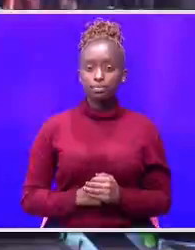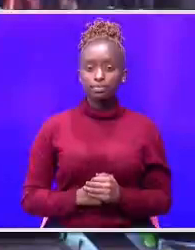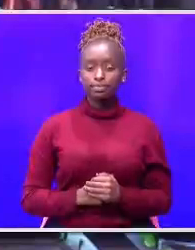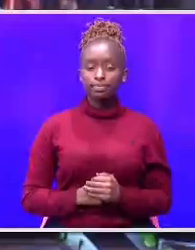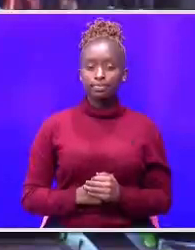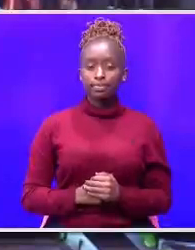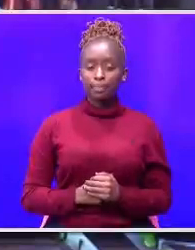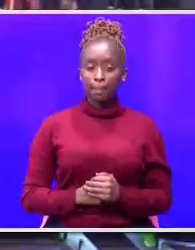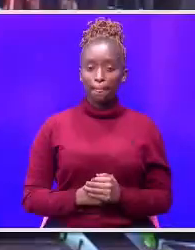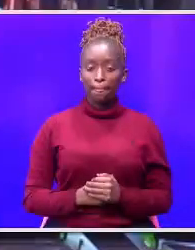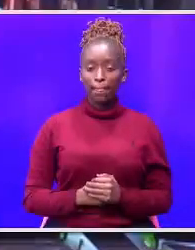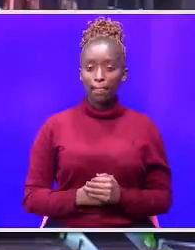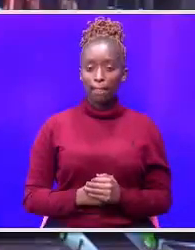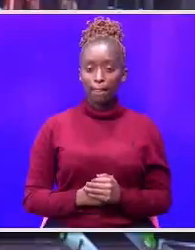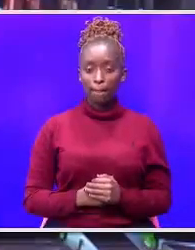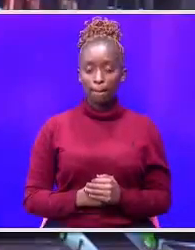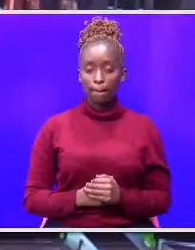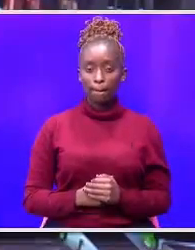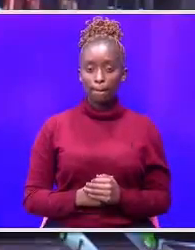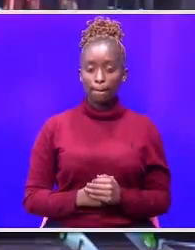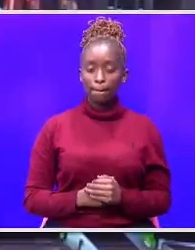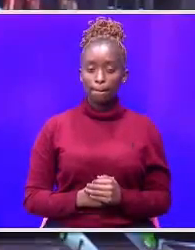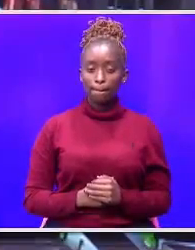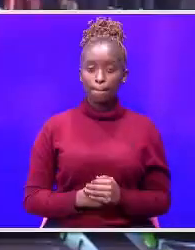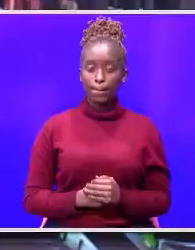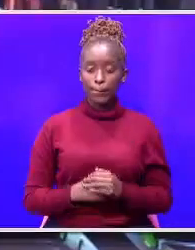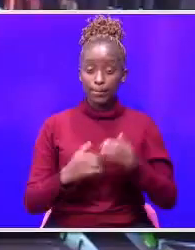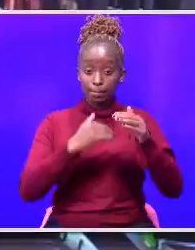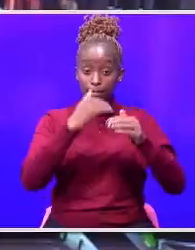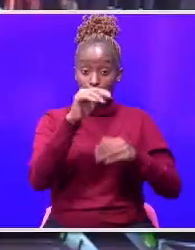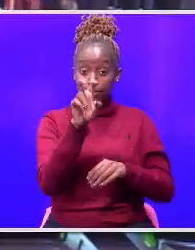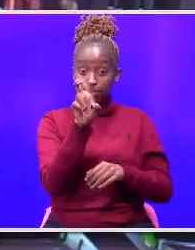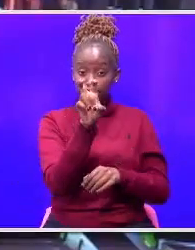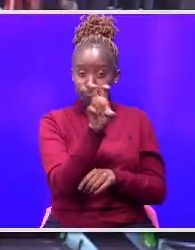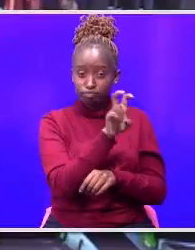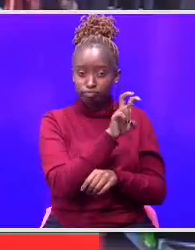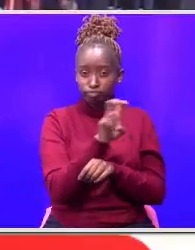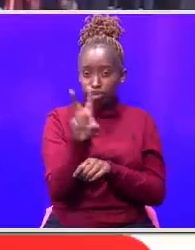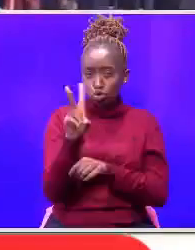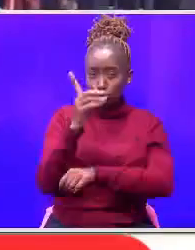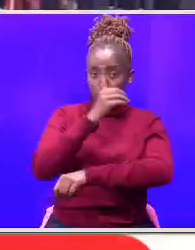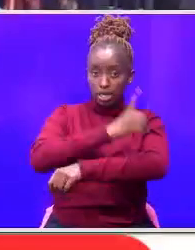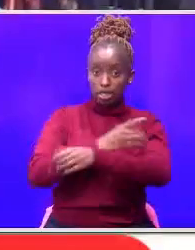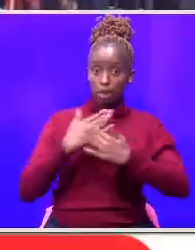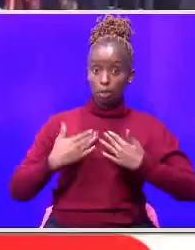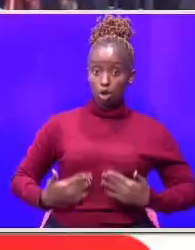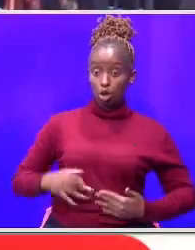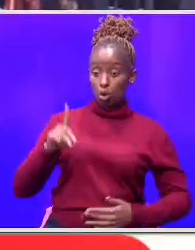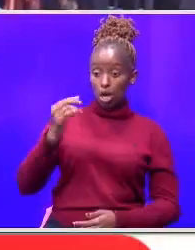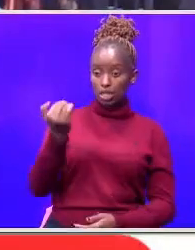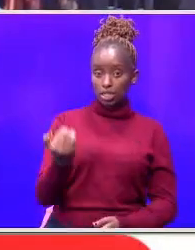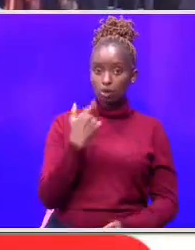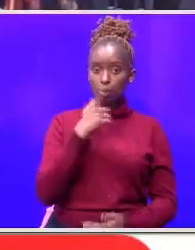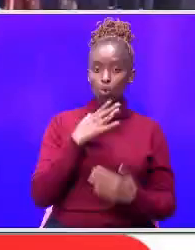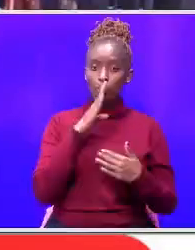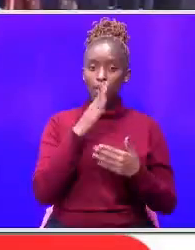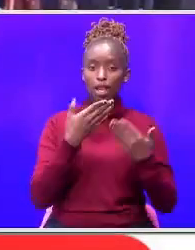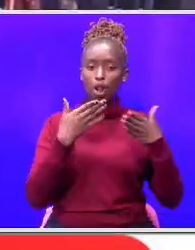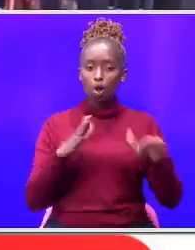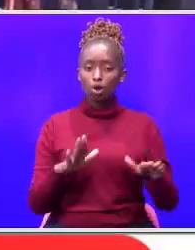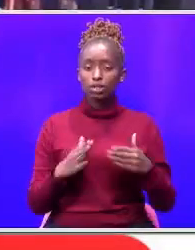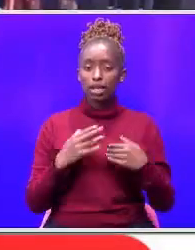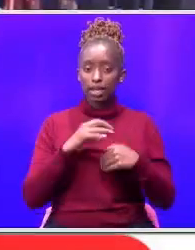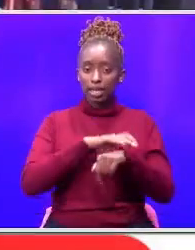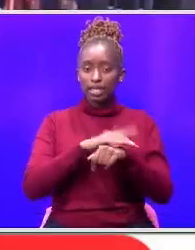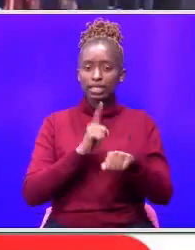Asante sana mwanahabari wetu wa Paul Kamau kwa taarifa hiyo. Baada ya kutafutwa kwa siku mbili, mwili wa mtoto mmoja aliyekuwa ametoweka umepatikana